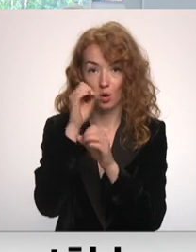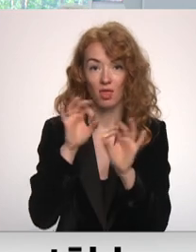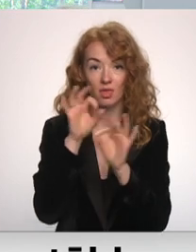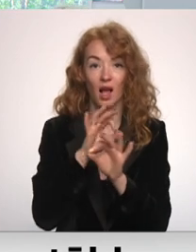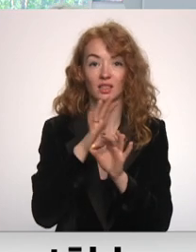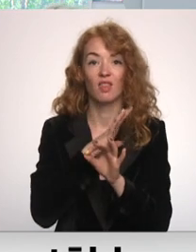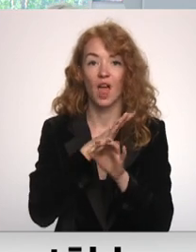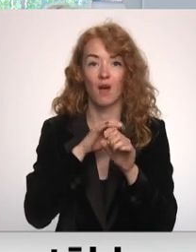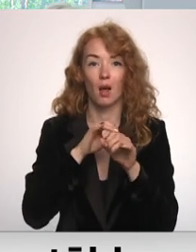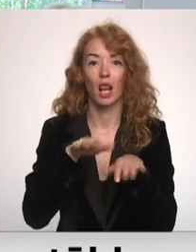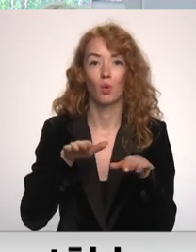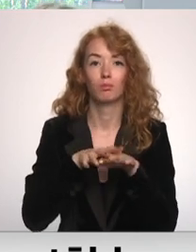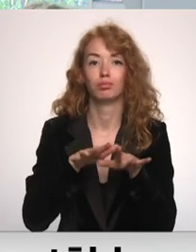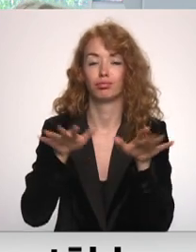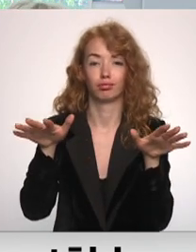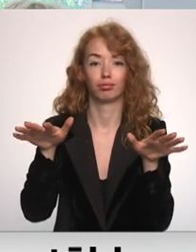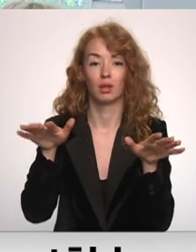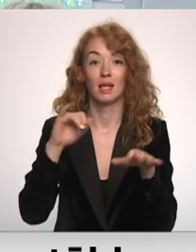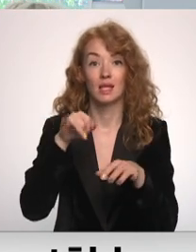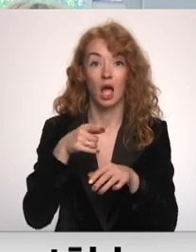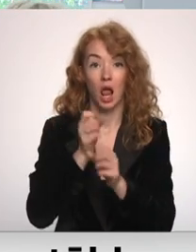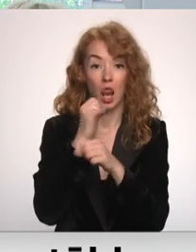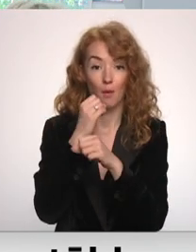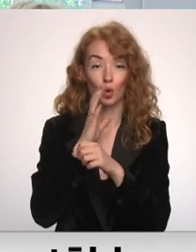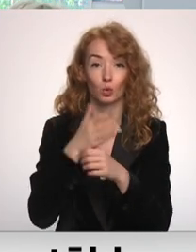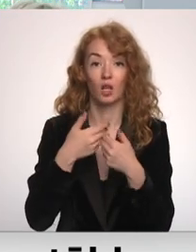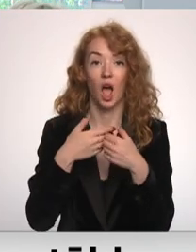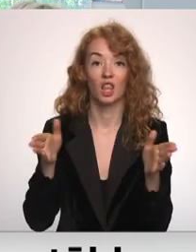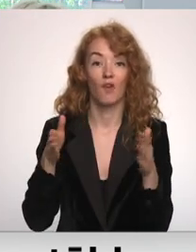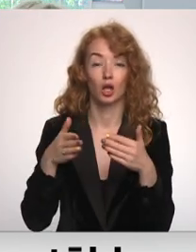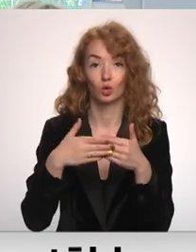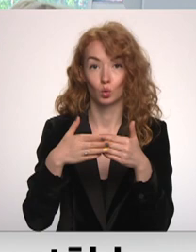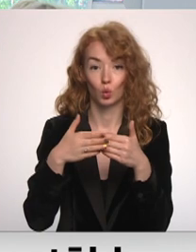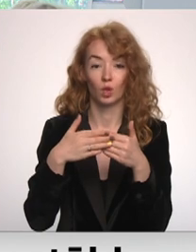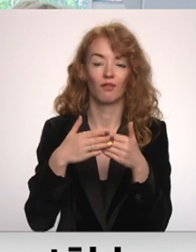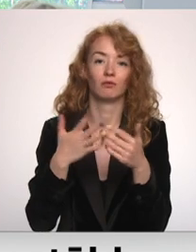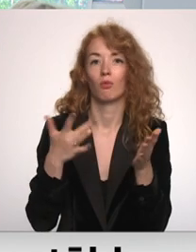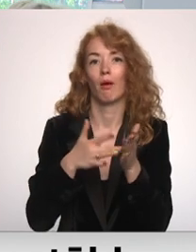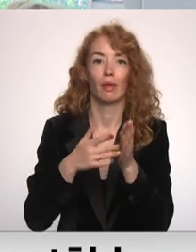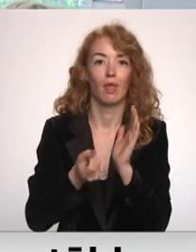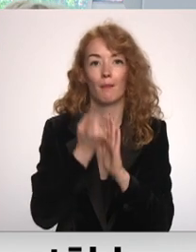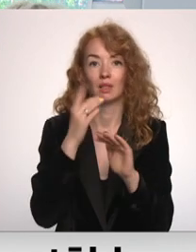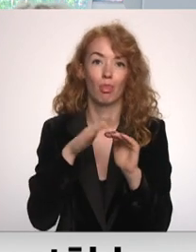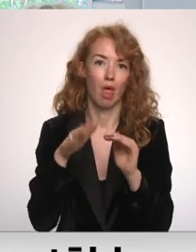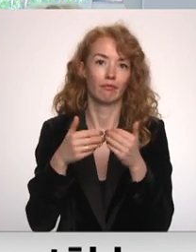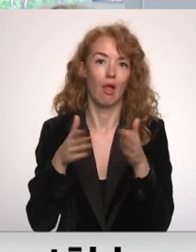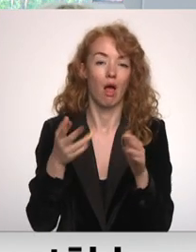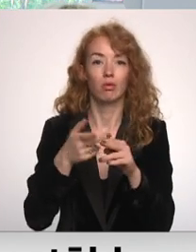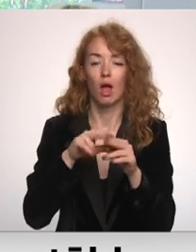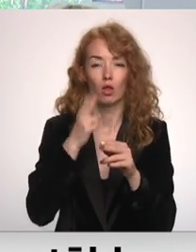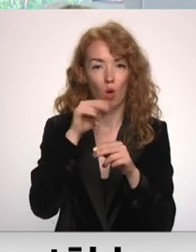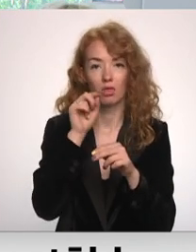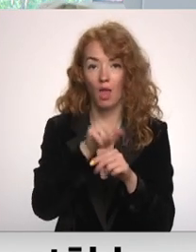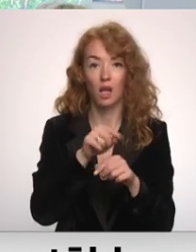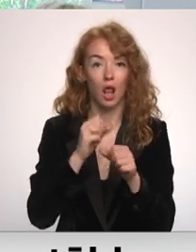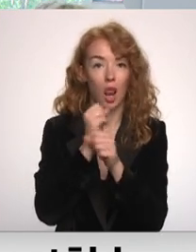nevar izlidot ārā. Ja? Ja pat laboratorijai būs atvērtas durvis, ja, nu kaut kāda iemesla dēļ, tad no tas laboratorijas nekas